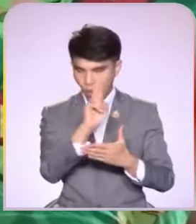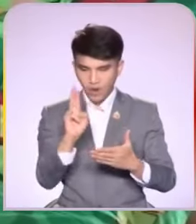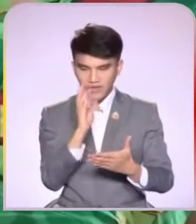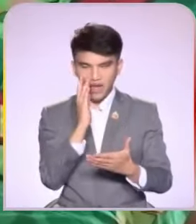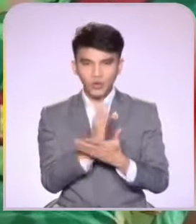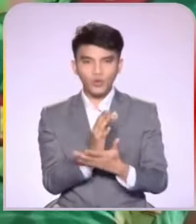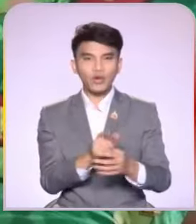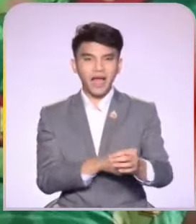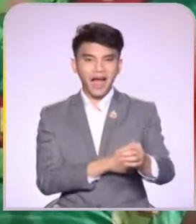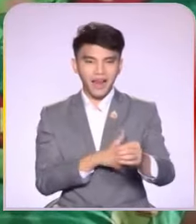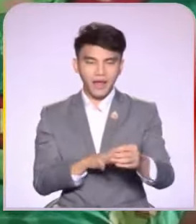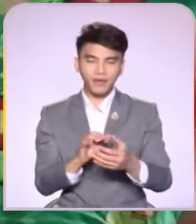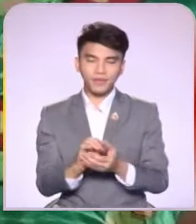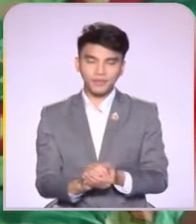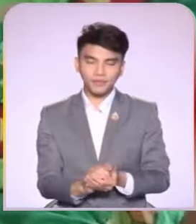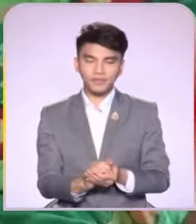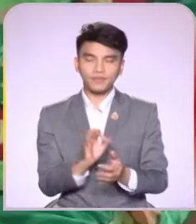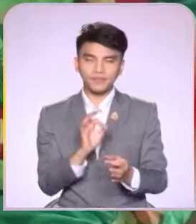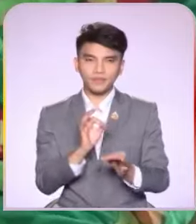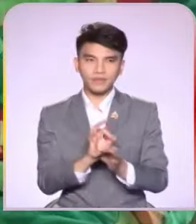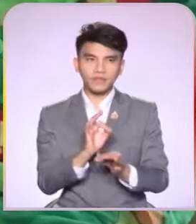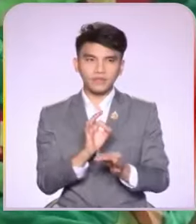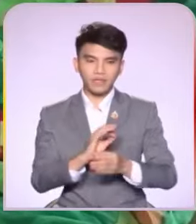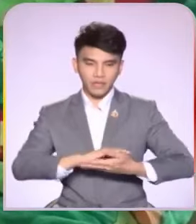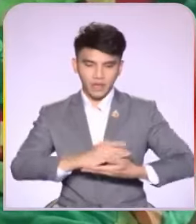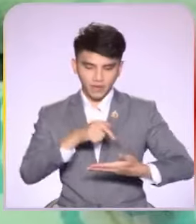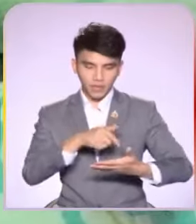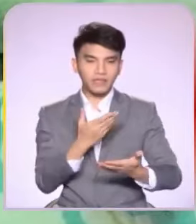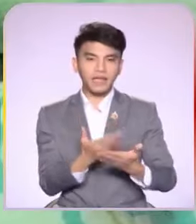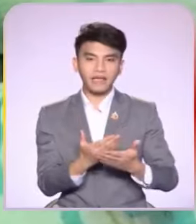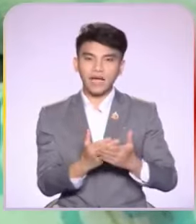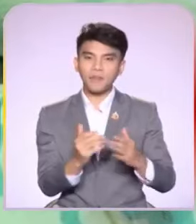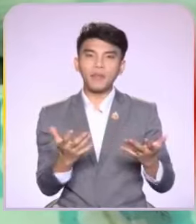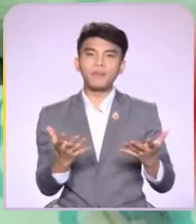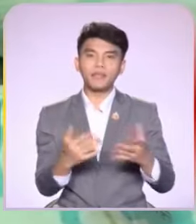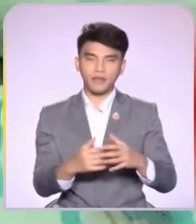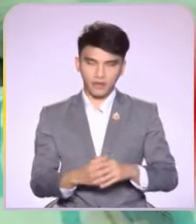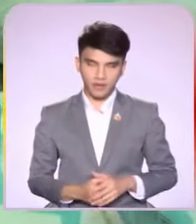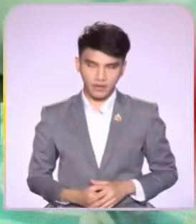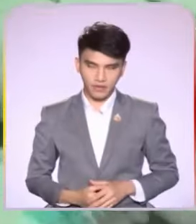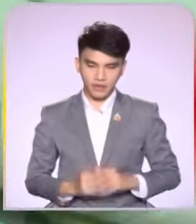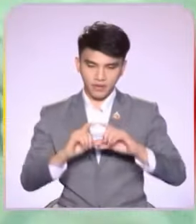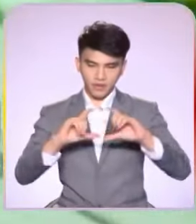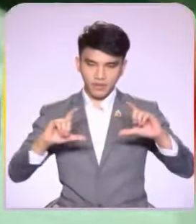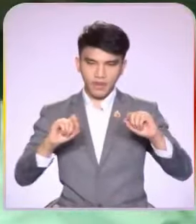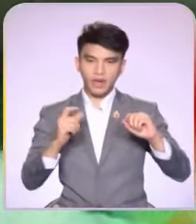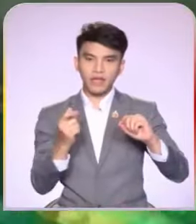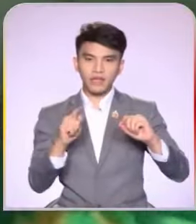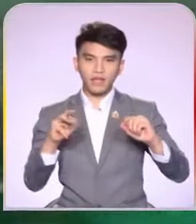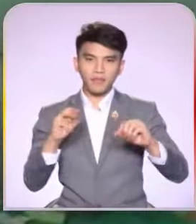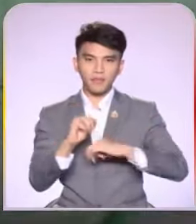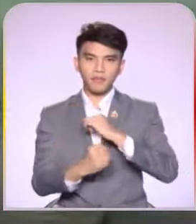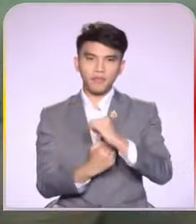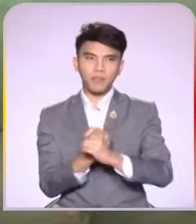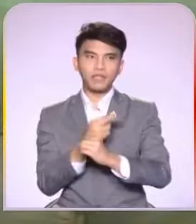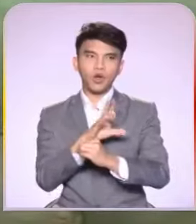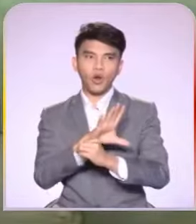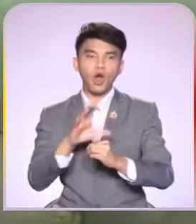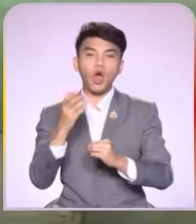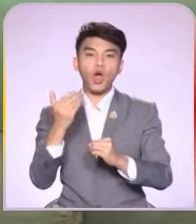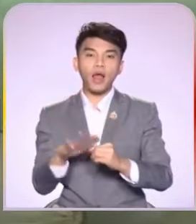านเลยและประเด็นก็คือว่าในบัญชีเนี่ยมันไม่มีเงินให้หักค่าธรรมเนียมบัตร ATM รายปีปีละ200บาทด้วย